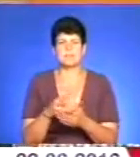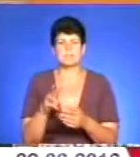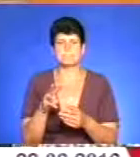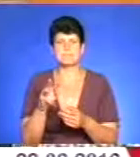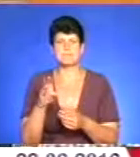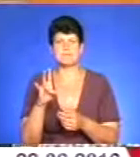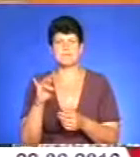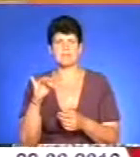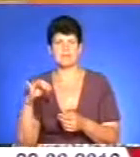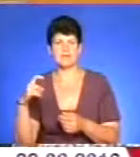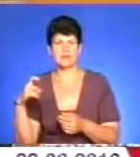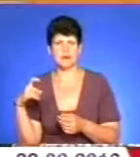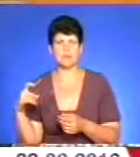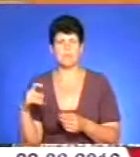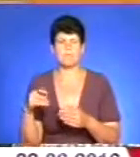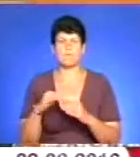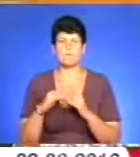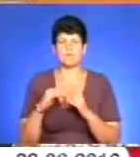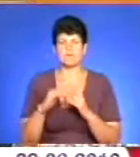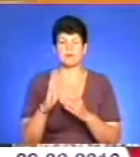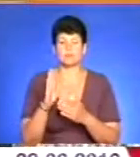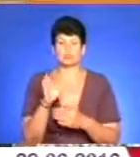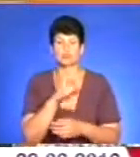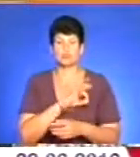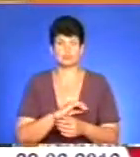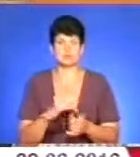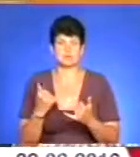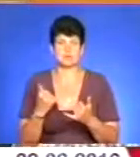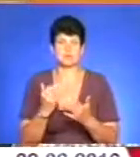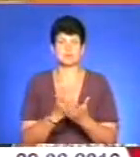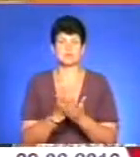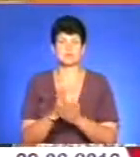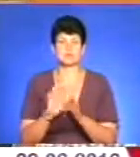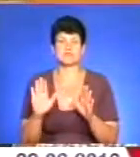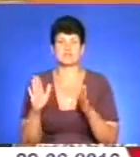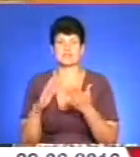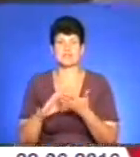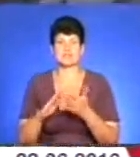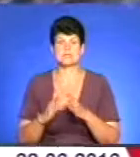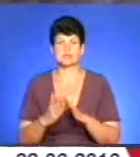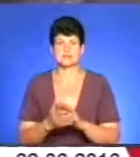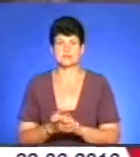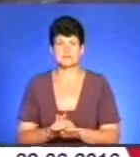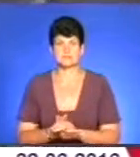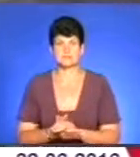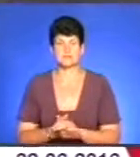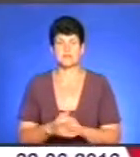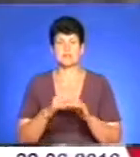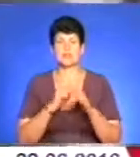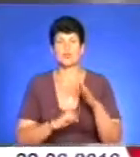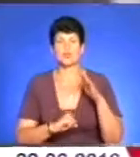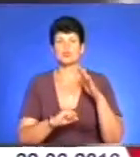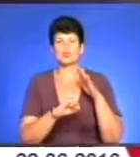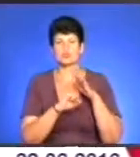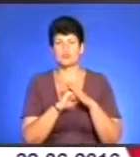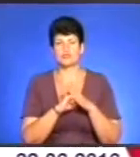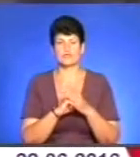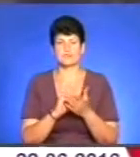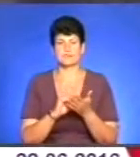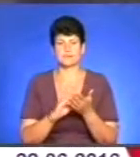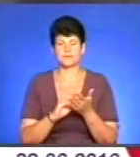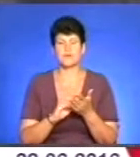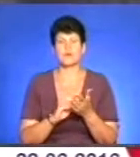може бути корисною навіть в наш час для служби надзвичайних ситуацій. На основі історіографій України,